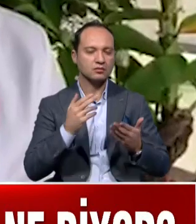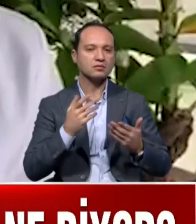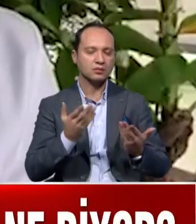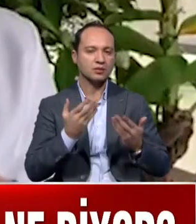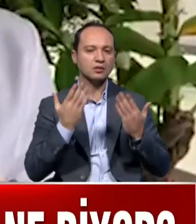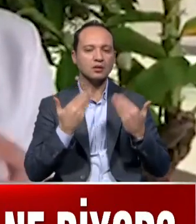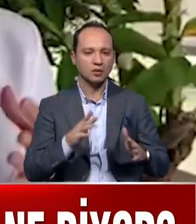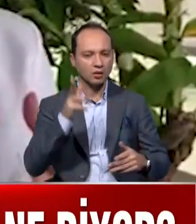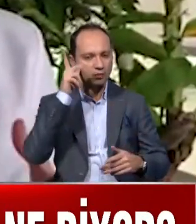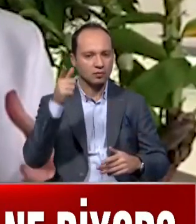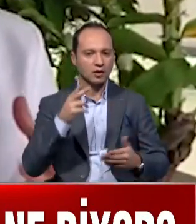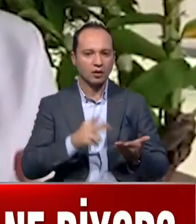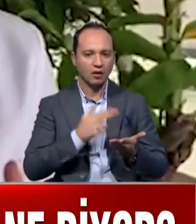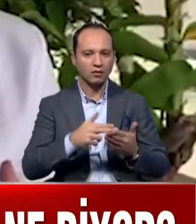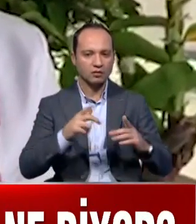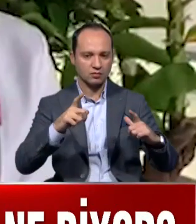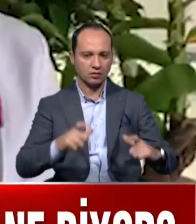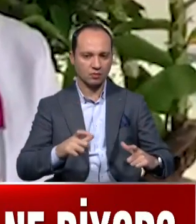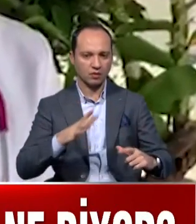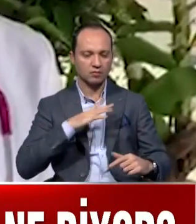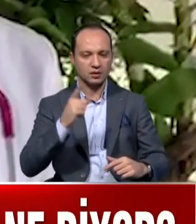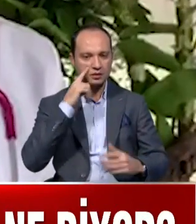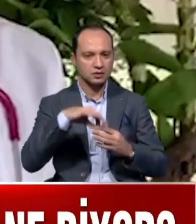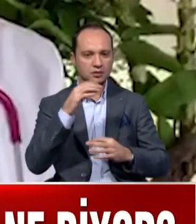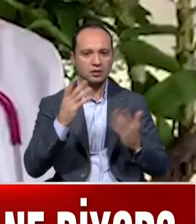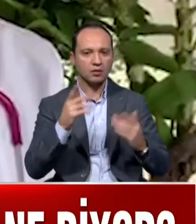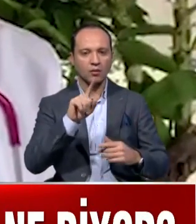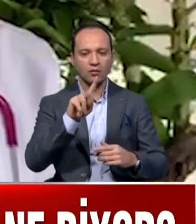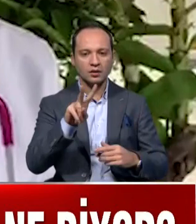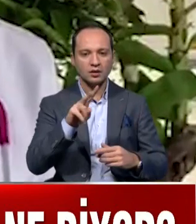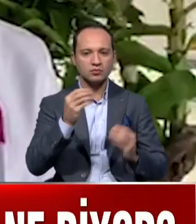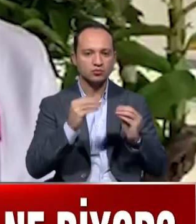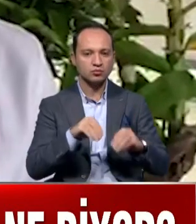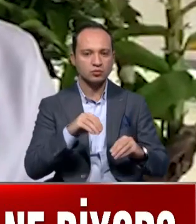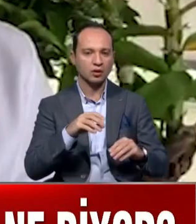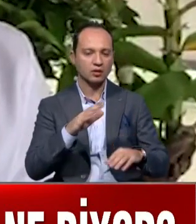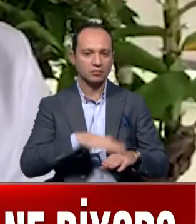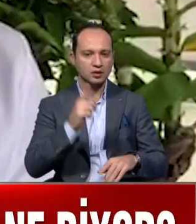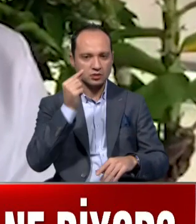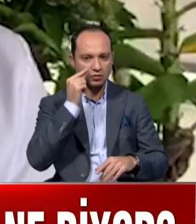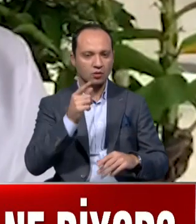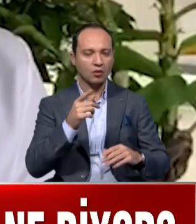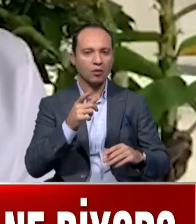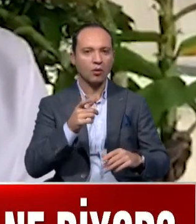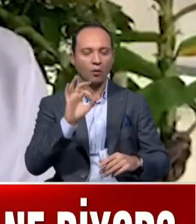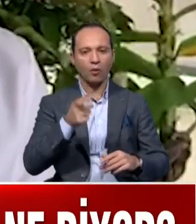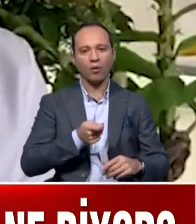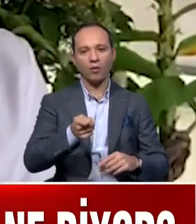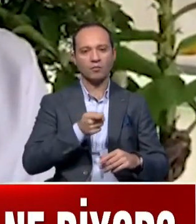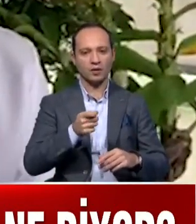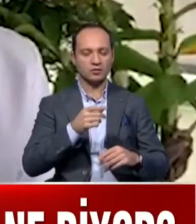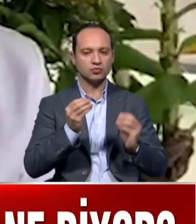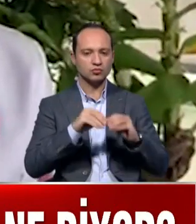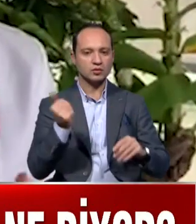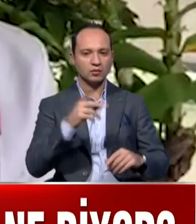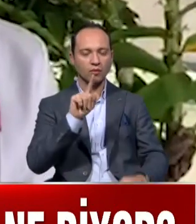önermiyoruz. Amerika'da bir kahvaltı tabakları var. Bir kişiye neredeyse 12 tane yumurta kırıyorlar. Bir kişilik omlette kullandıkları